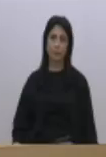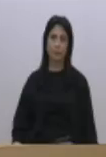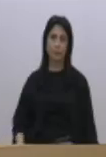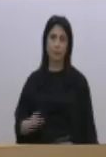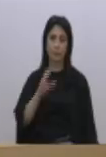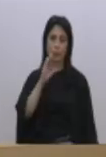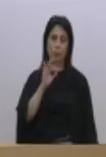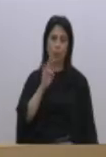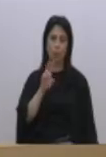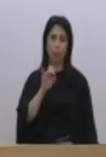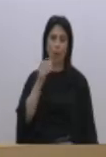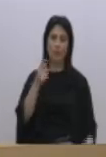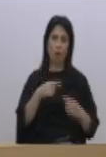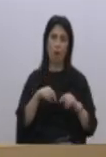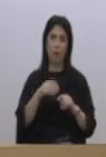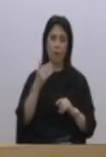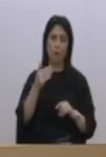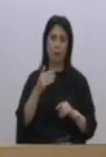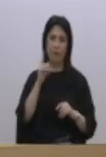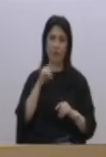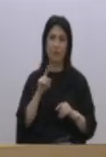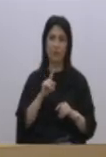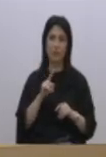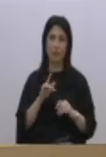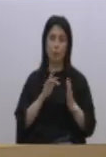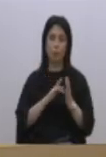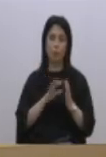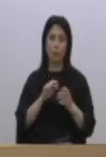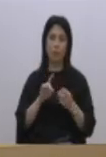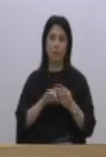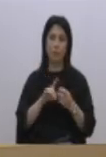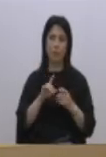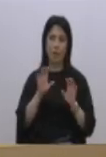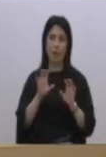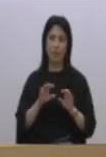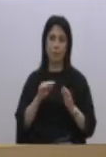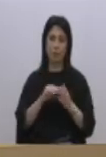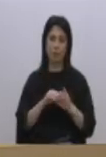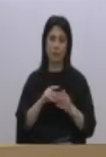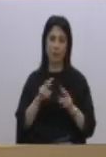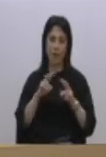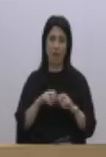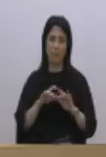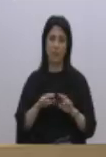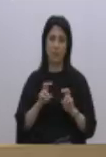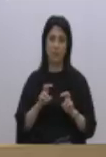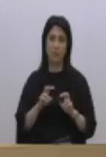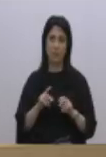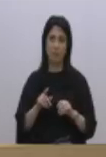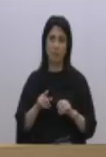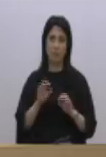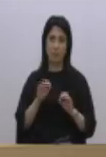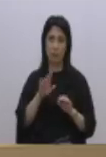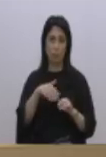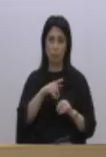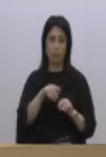ბატონი სონღულაშვილის კომიტეტში დარგობრივი ეკონომიკის ვიცი რომ ტურისტთან დაკავშირებით კანონმდებლობა შევიდა და განხილვა მიდის და მე აქ მართალია